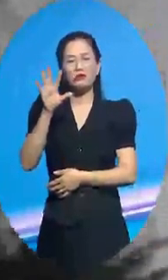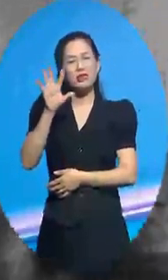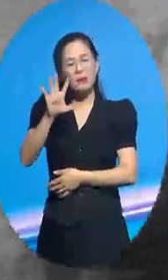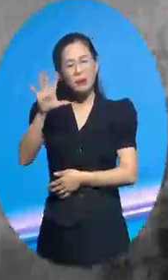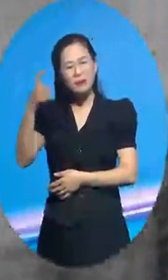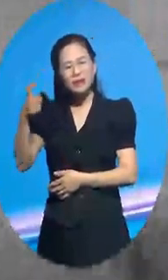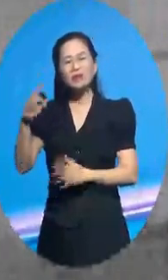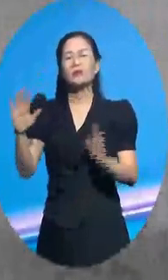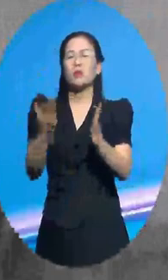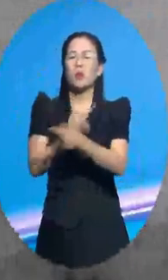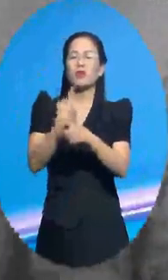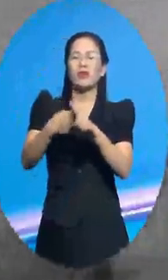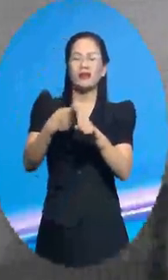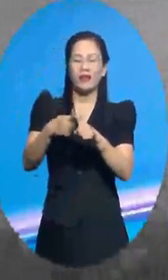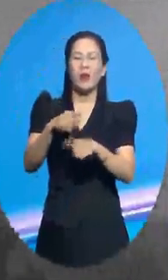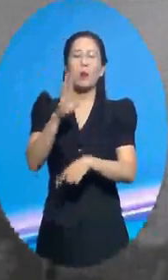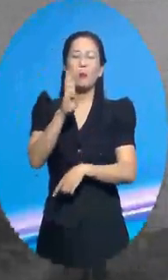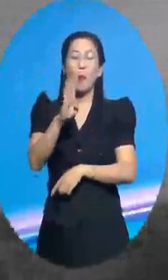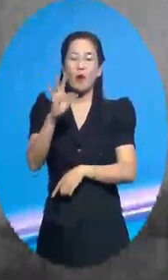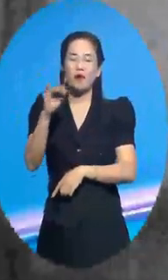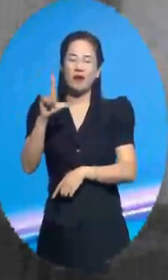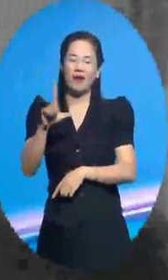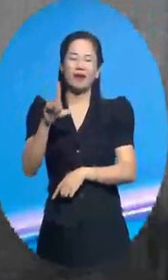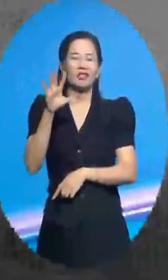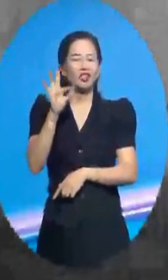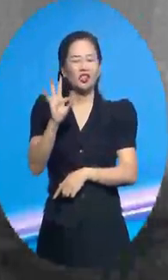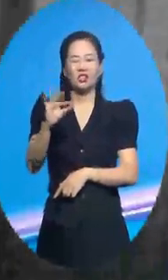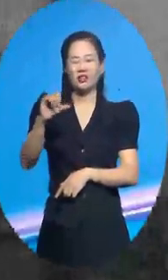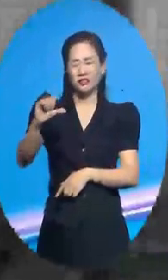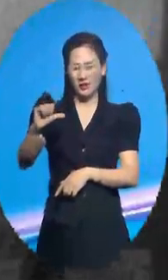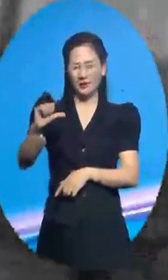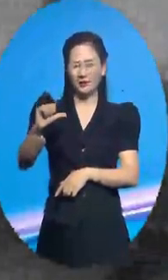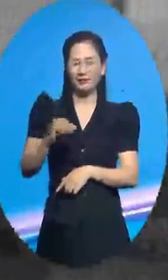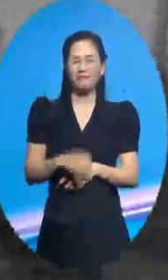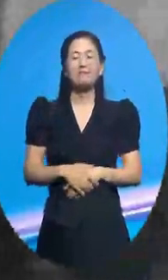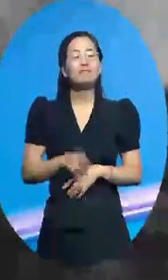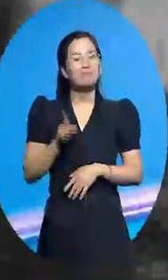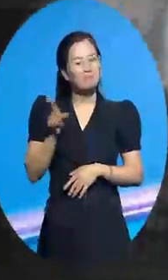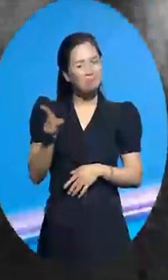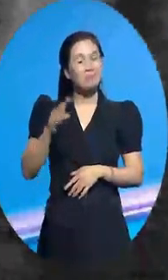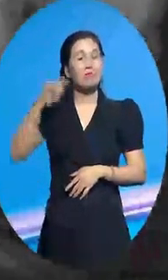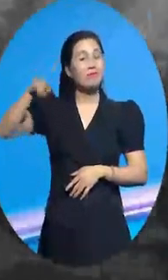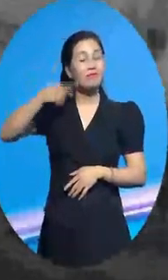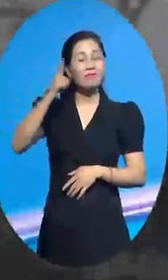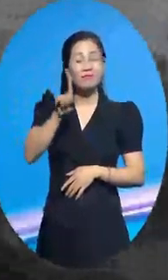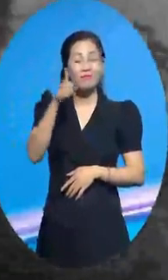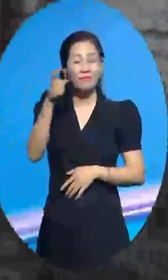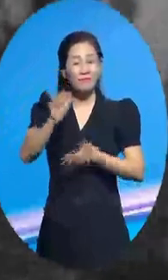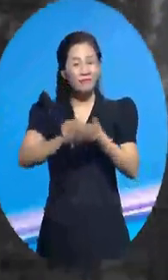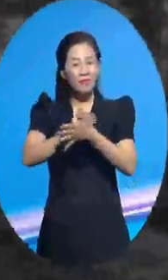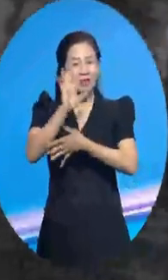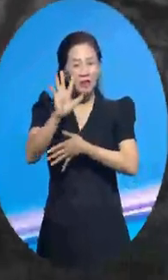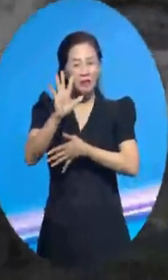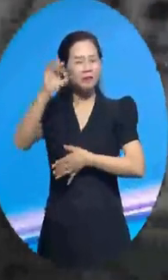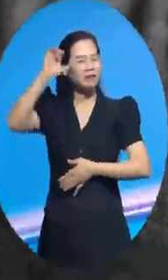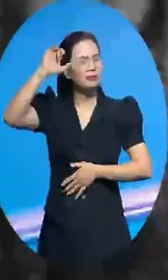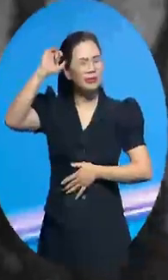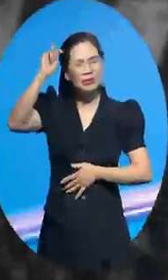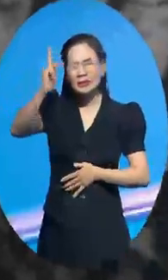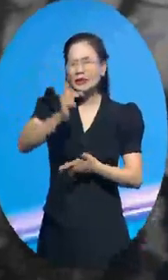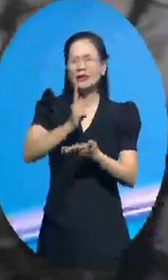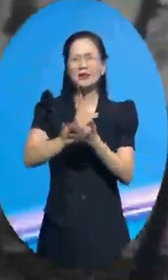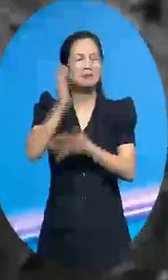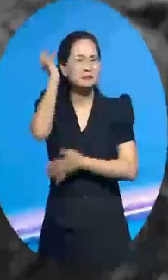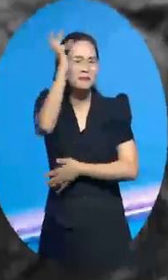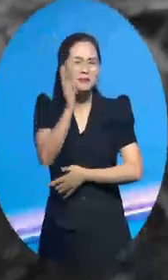Ngày 19 tháng 5 năm 1959 đã trở thành mốc quan trọng, đánh dấu mở đường Trường Sơn, đường Hồ Chí Minh,